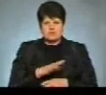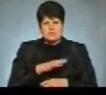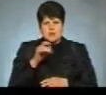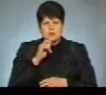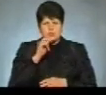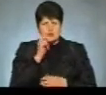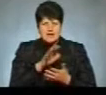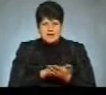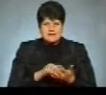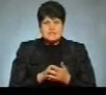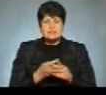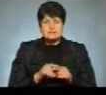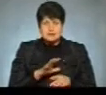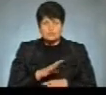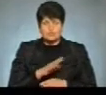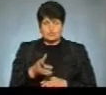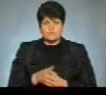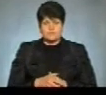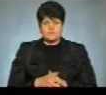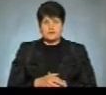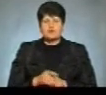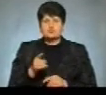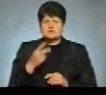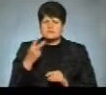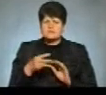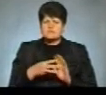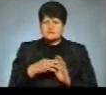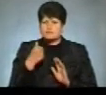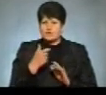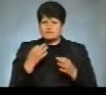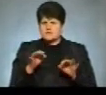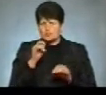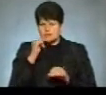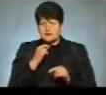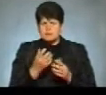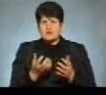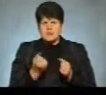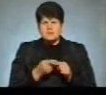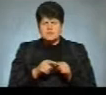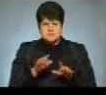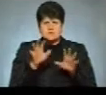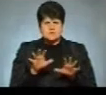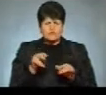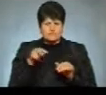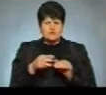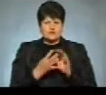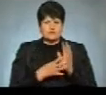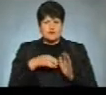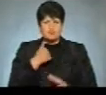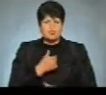коренізація. Там цей процес був. Чому за 28 років незалежності України цей закон прийняли аж у 2019